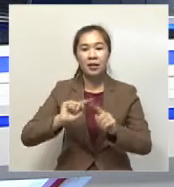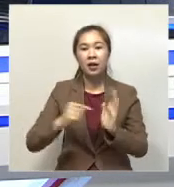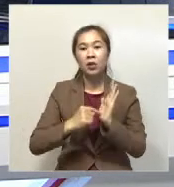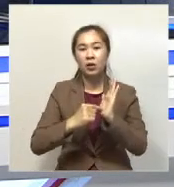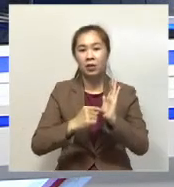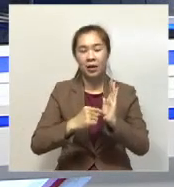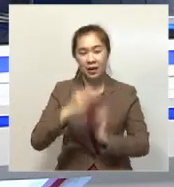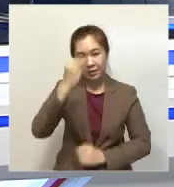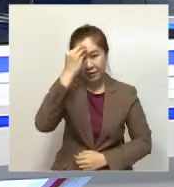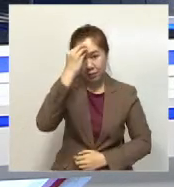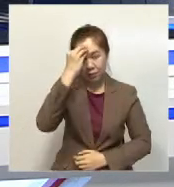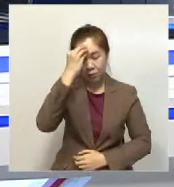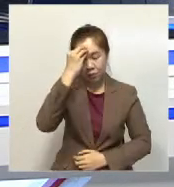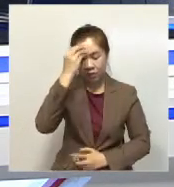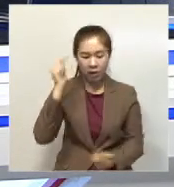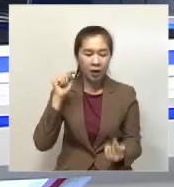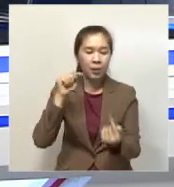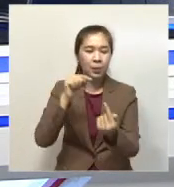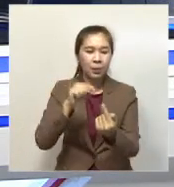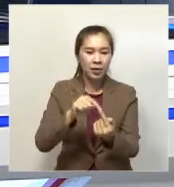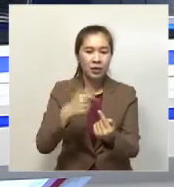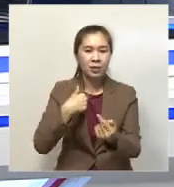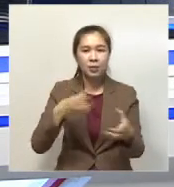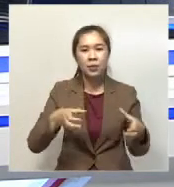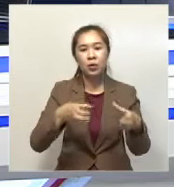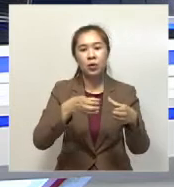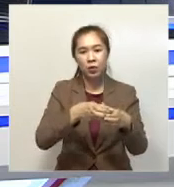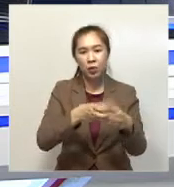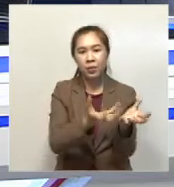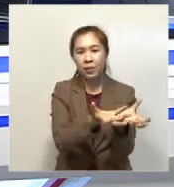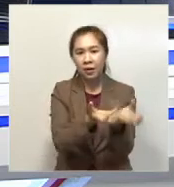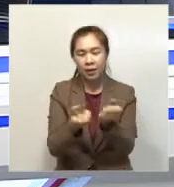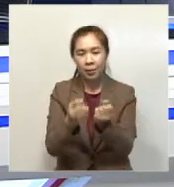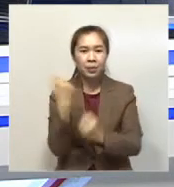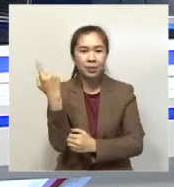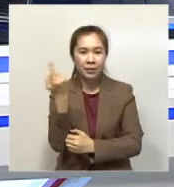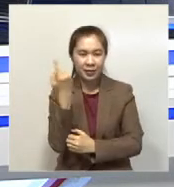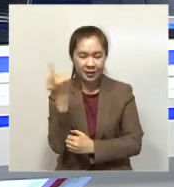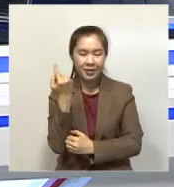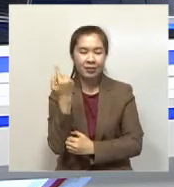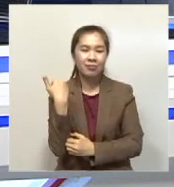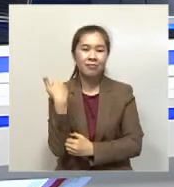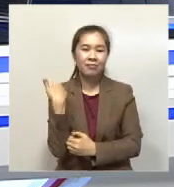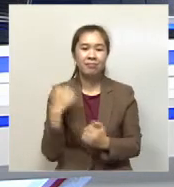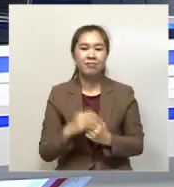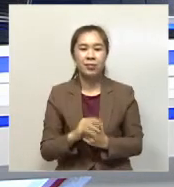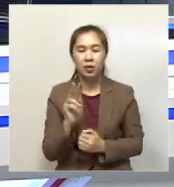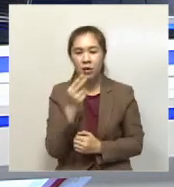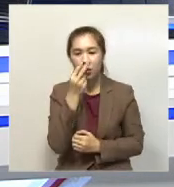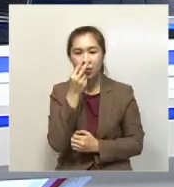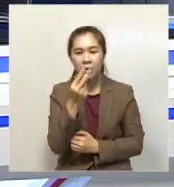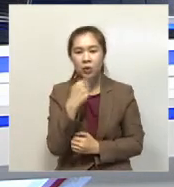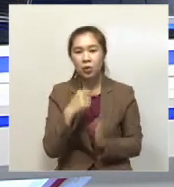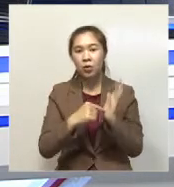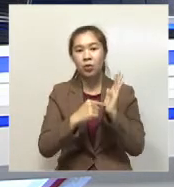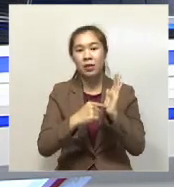างญี่ปุ่น ค ่ ะ พอไปถึงสถานีเขาก็จะมีการจัดกรุ๊ปที่มารับไปเที่ยวลักษณะคล้ายๆ one day trip นะคะเราก็จะเห็นว่าอย่าง